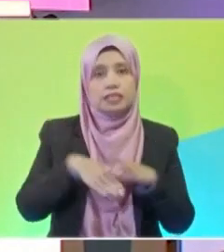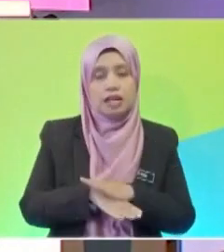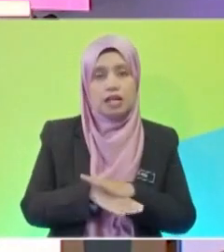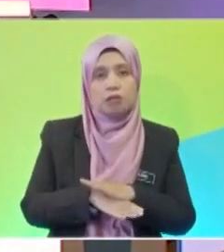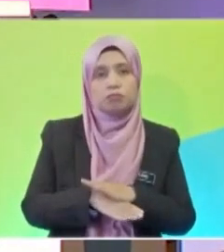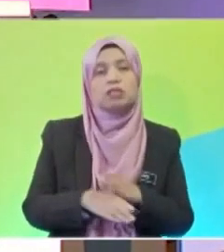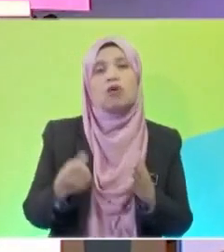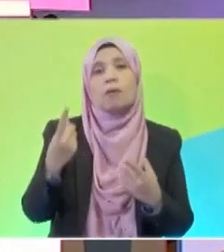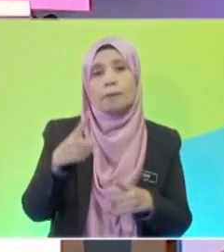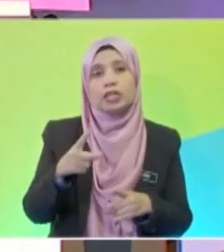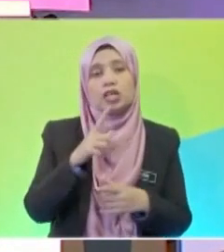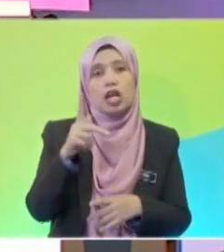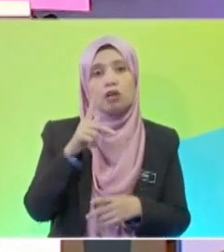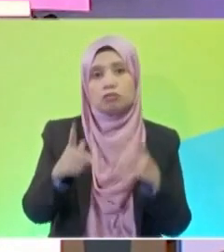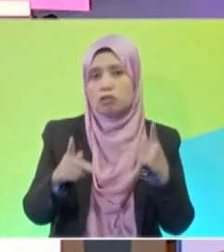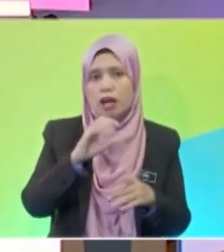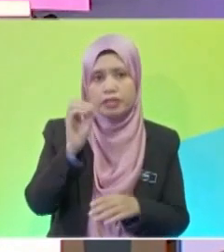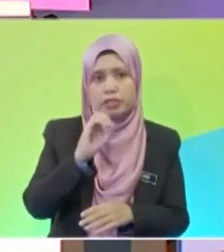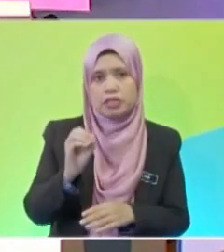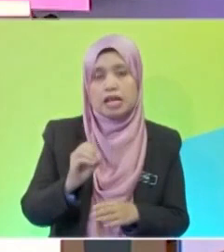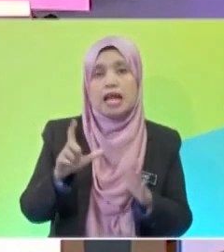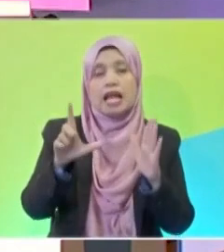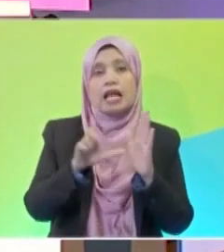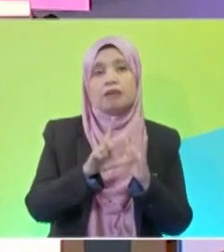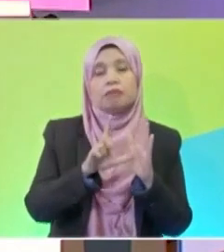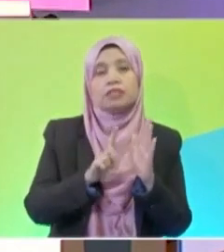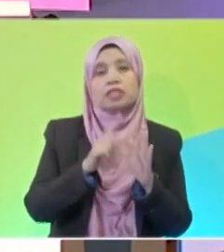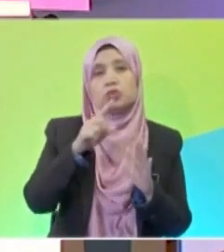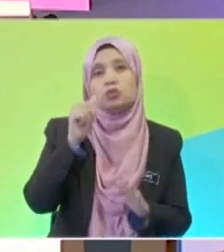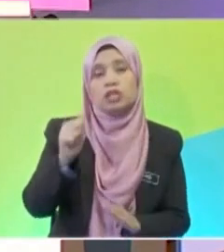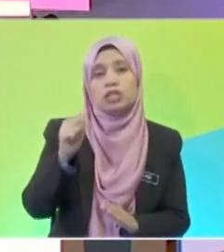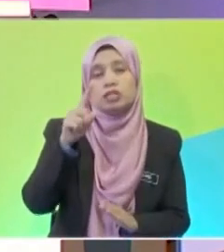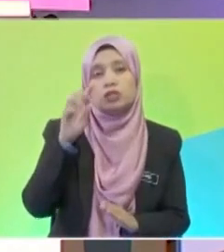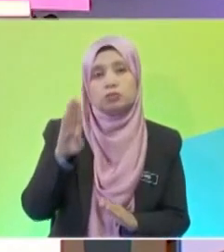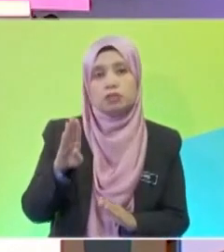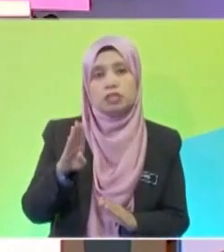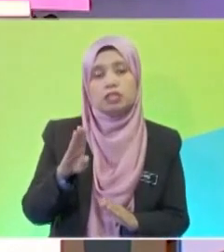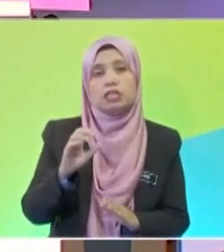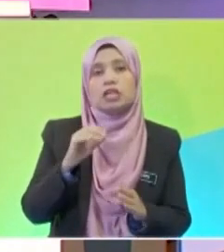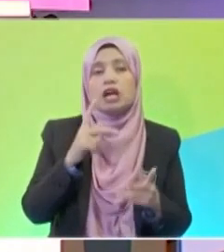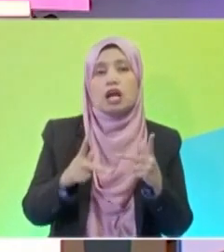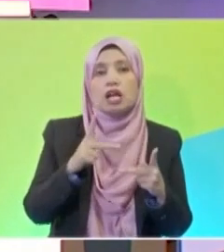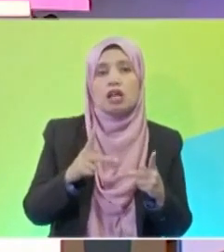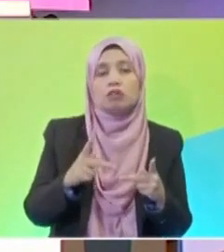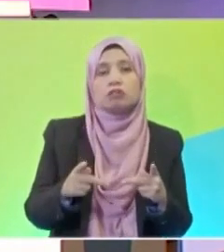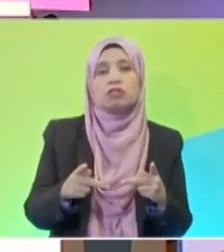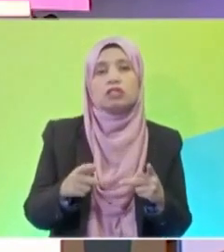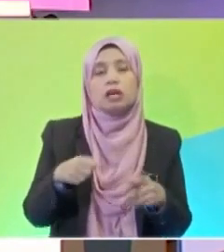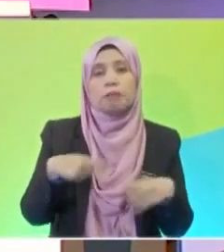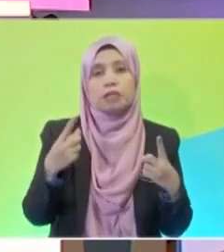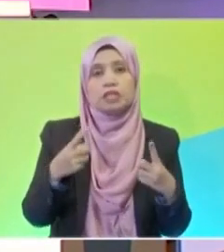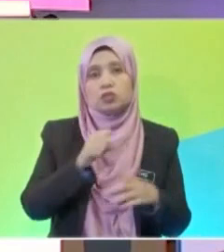jawapan. Baik. Sekiranya tak ada dalam lampiran jawapan, awak labelkan. Okey, 1A, 1B. Okey, sekiranya nak pergi kepada soalan nombor